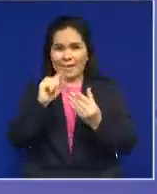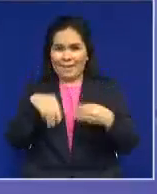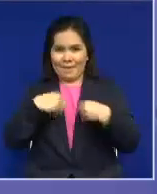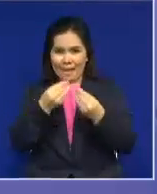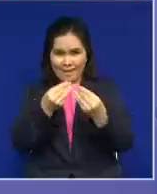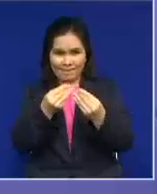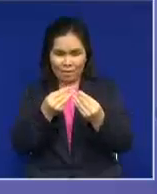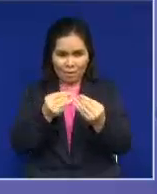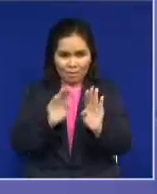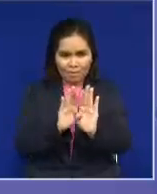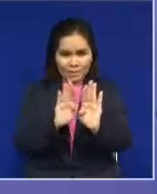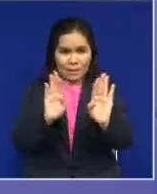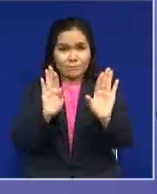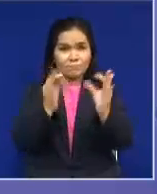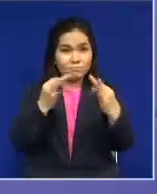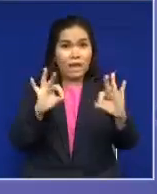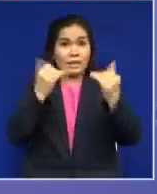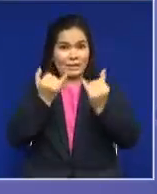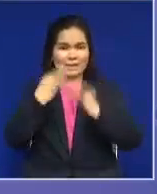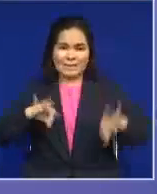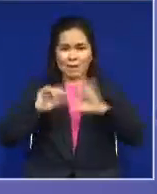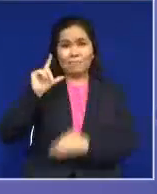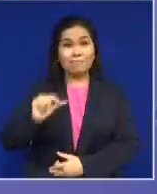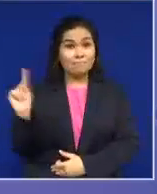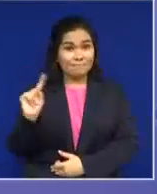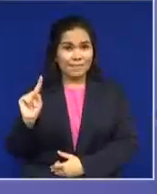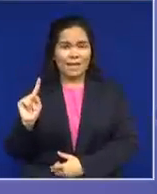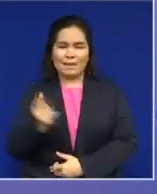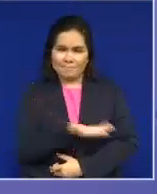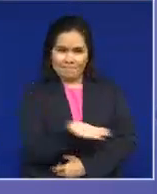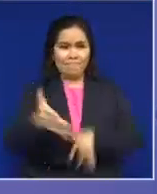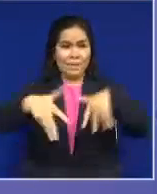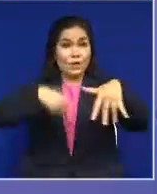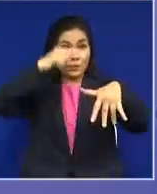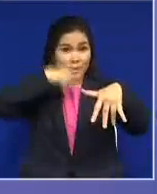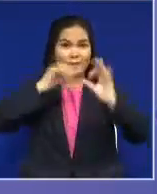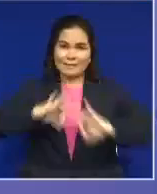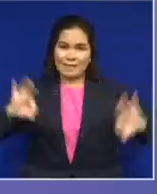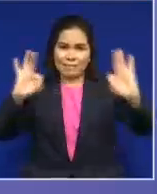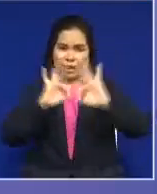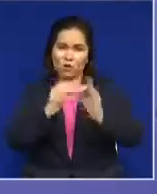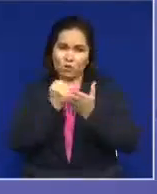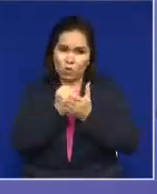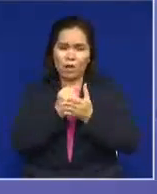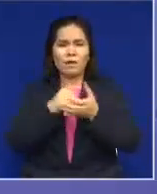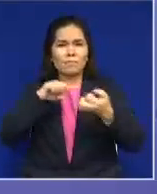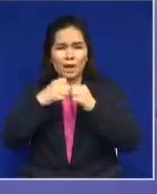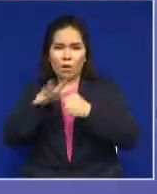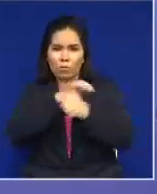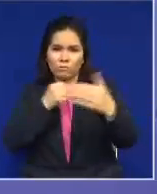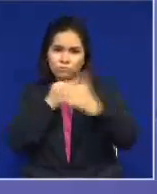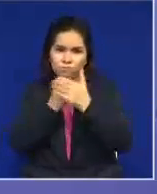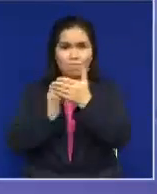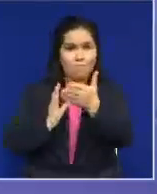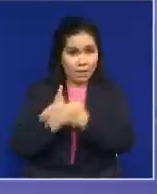ริมเพราะฉะนั้นกองกำลังหลักของเราค่ะก็คือ2มือของพี่น้องประชาชนที่จะช่วยให้เราต่อสู้กับเชื้อโควิด-19